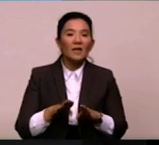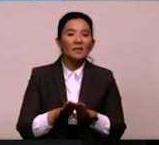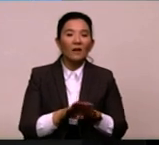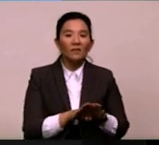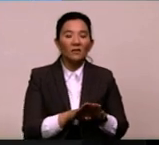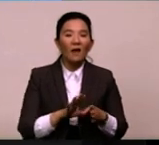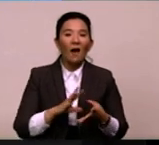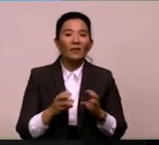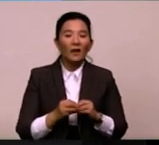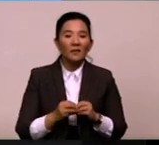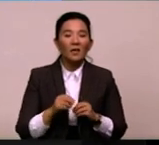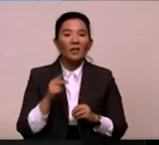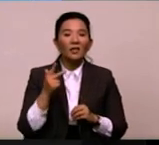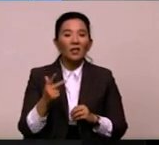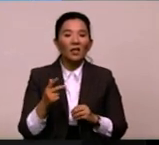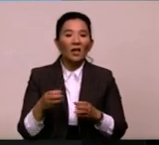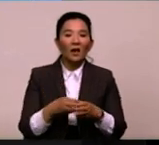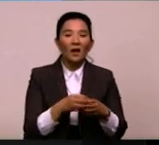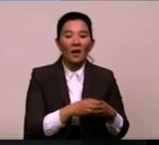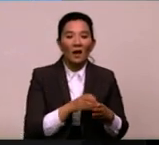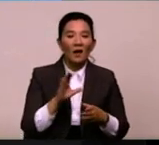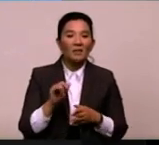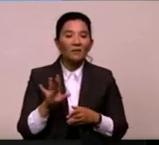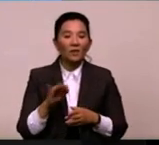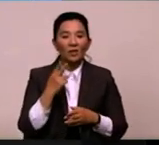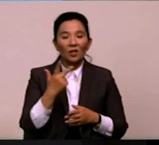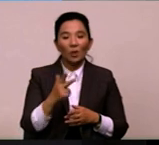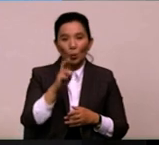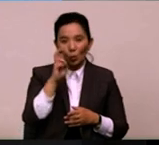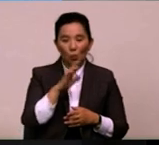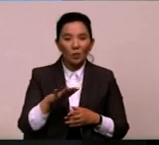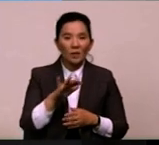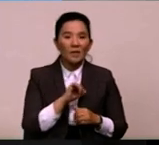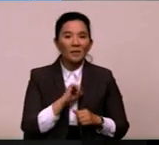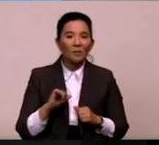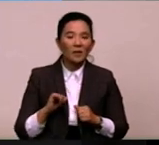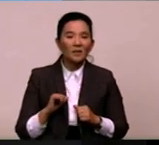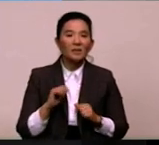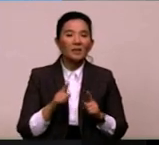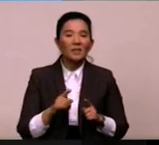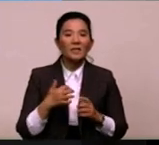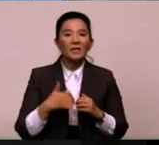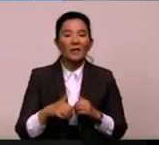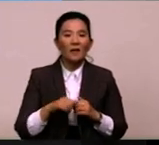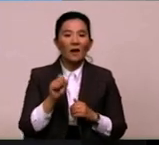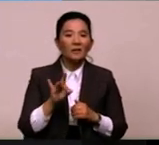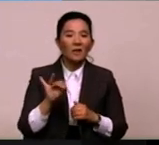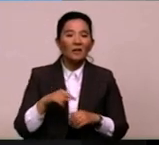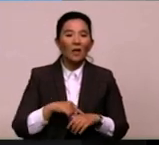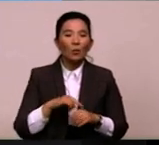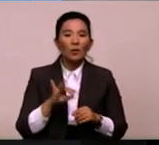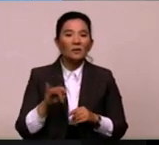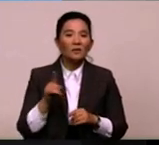сравнительный анализ. Три ханства, три государства самостоятельных в Средней Азии. Наиболее из